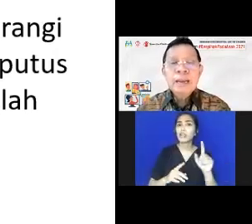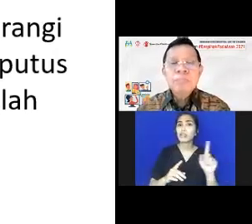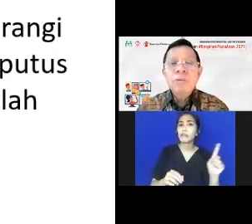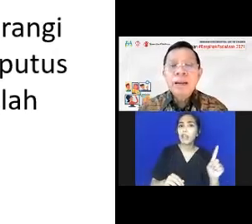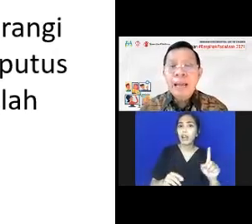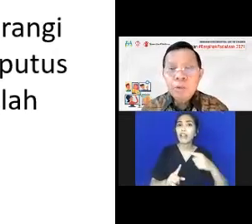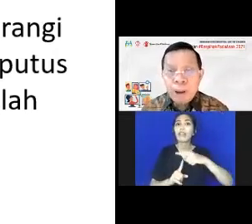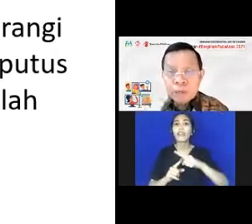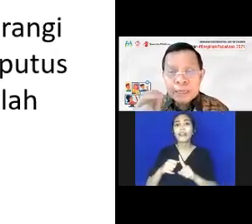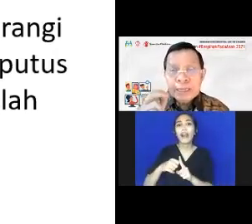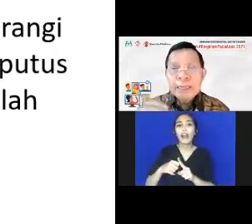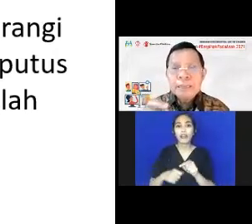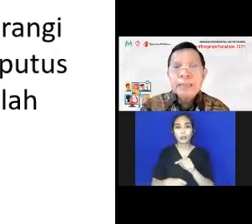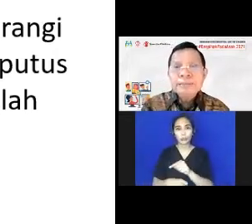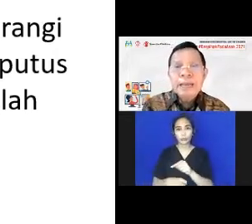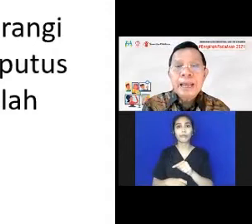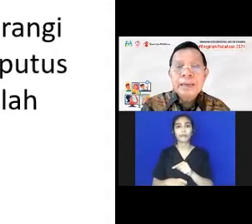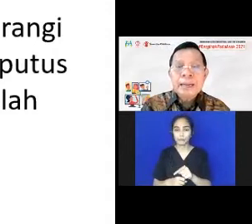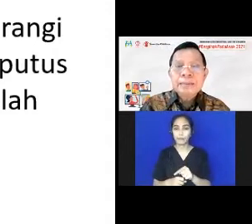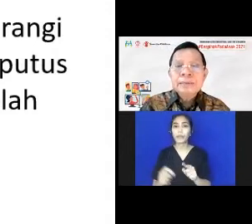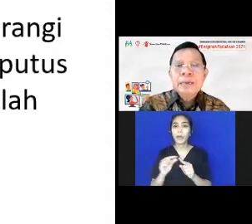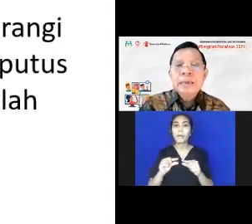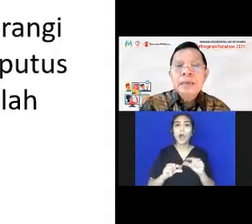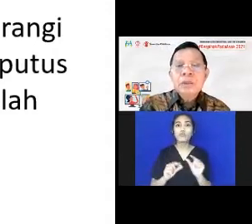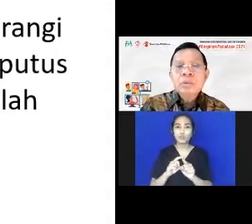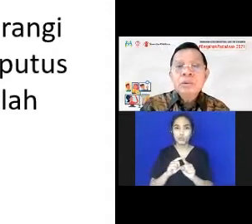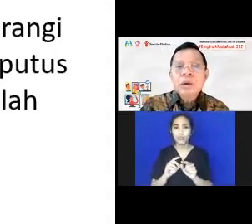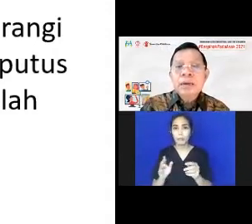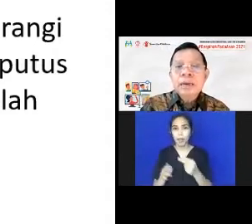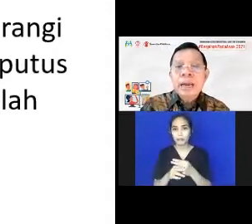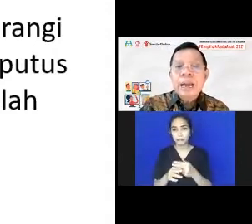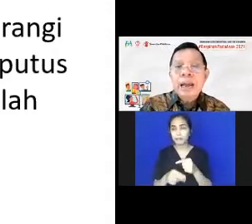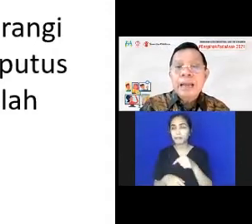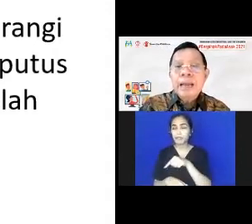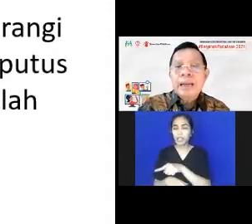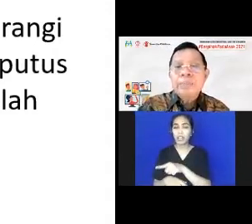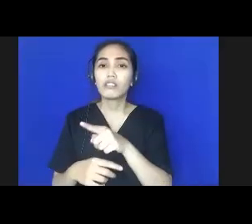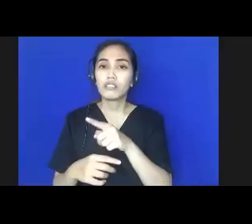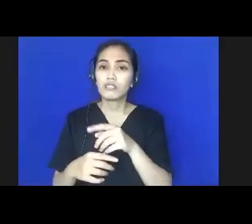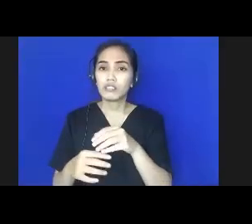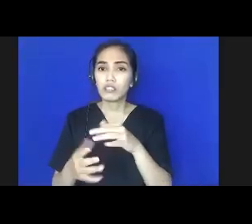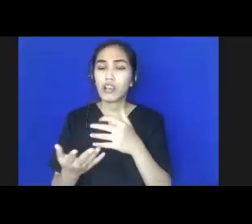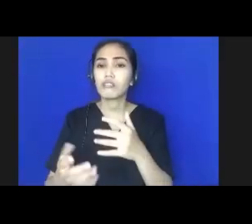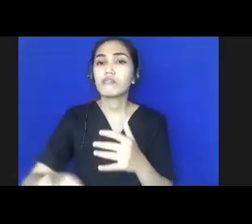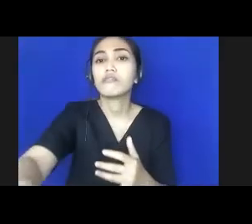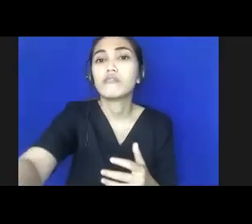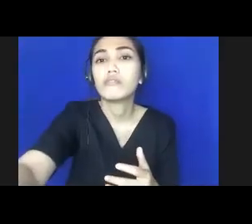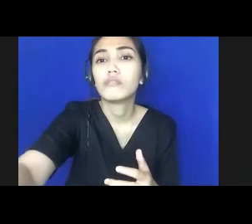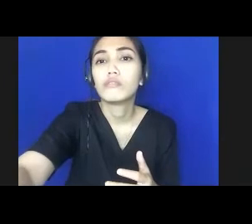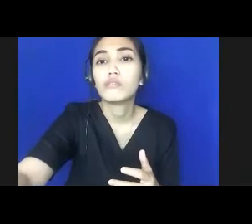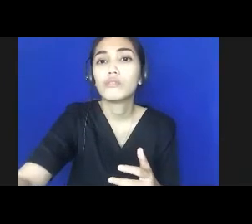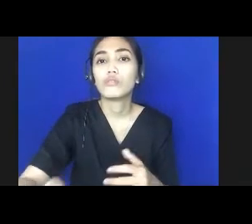mengatakan bahwa kalau paut ini kita jalankan, itu anak akan lebih siap bersekolah.